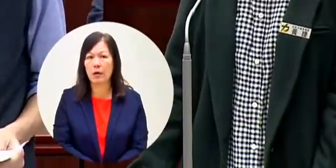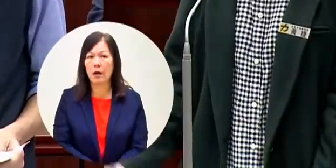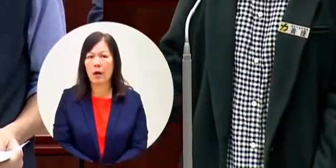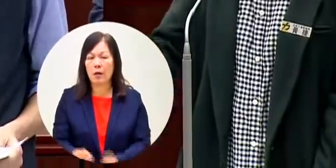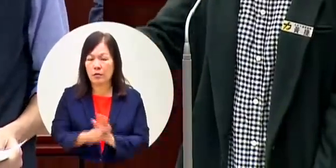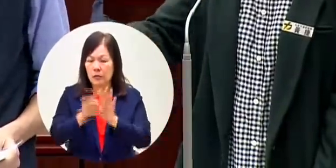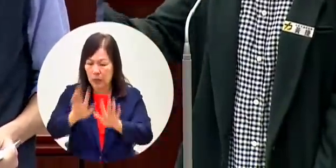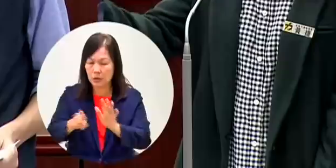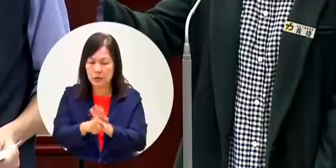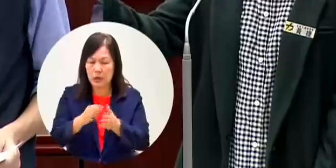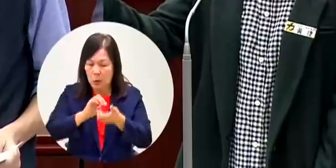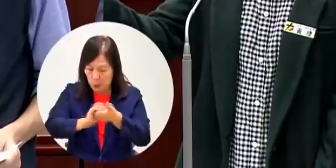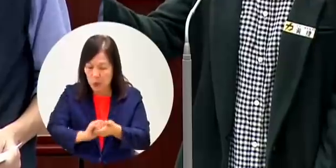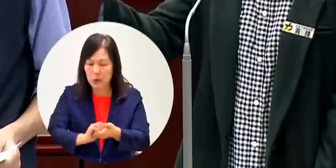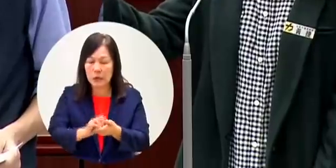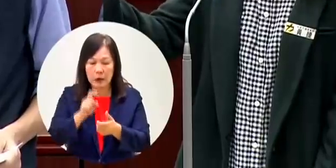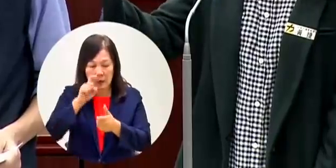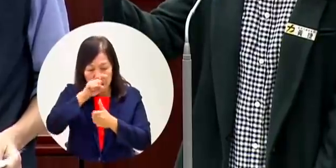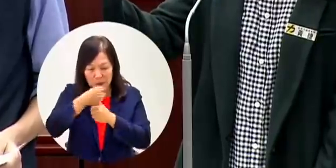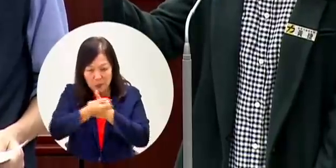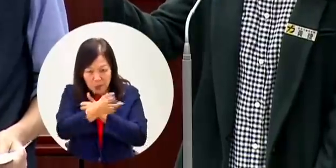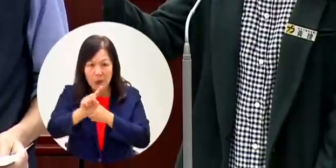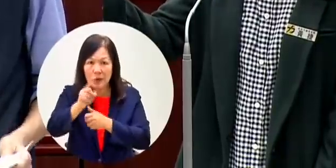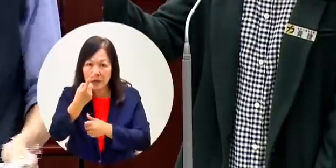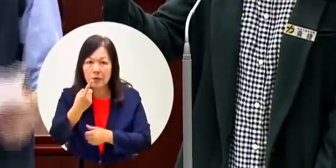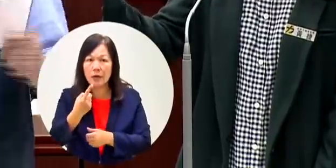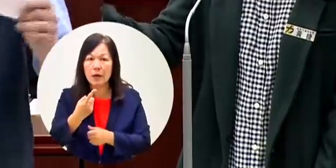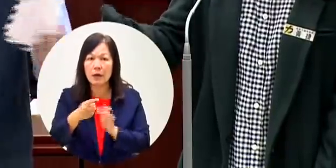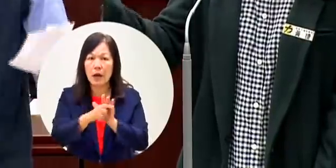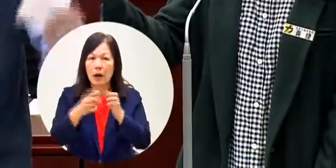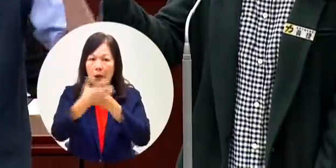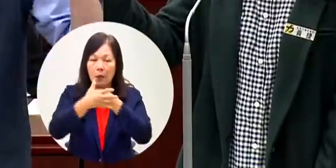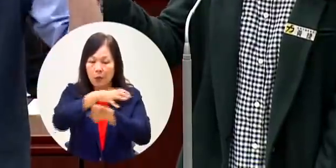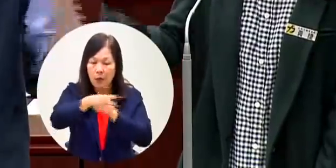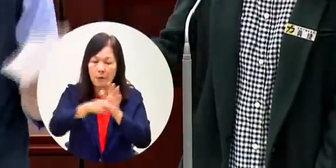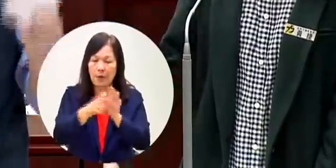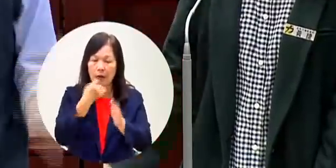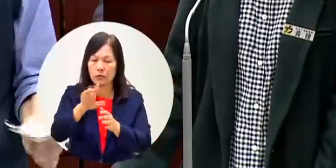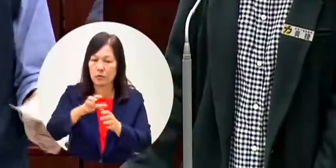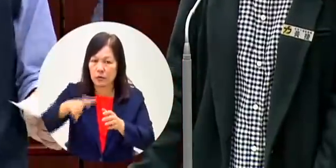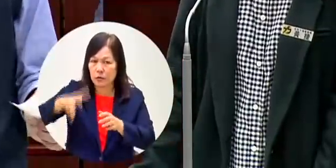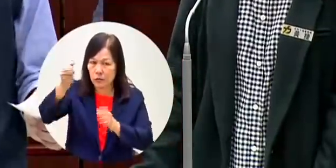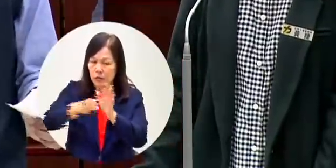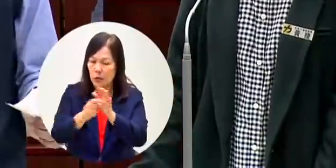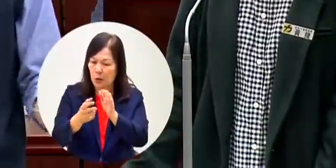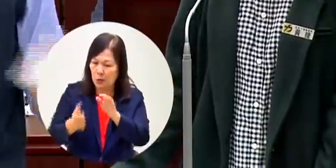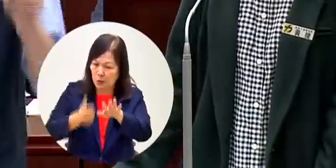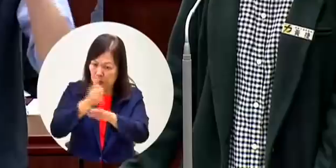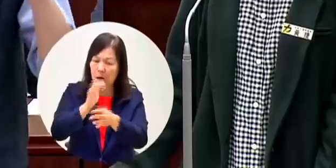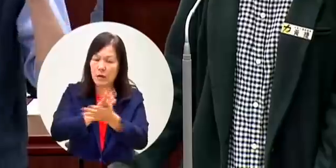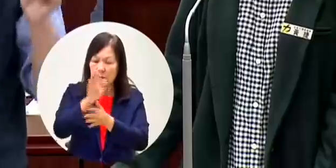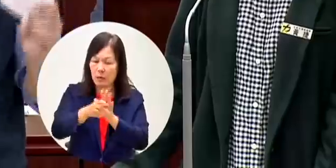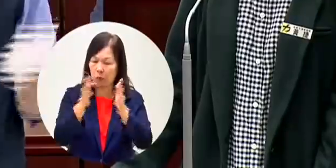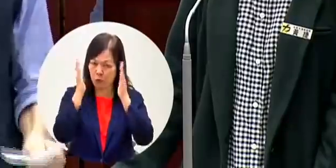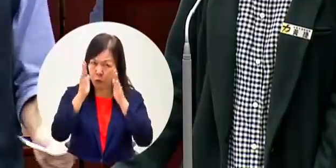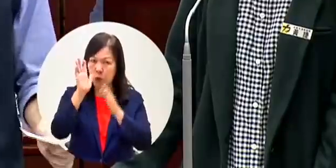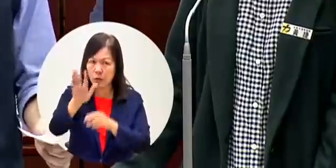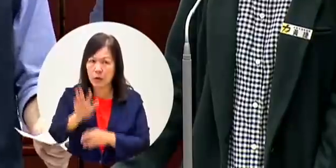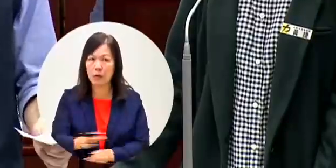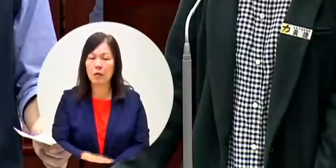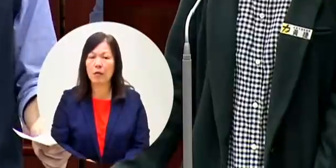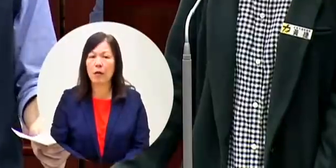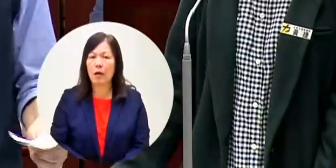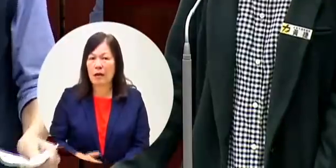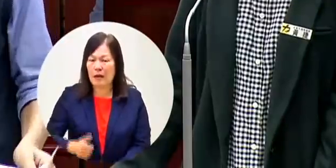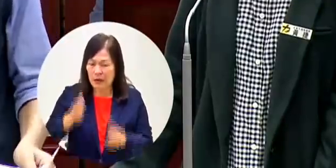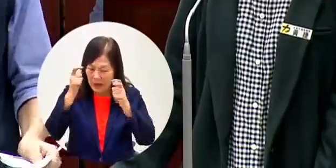固定污染源，事实上我们环保局原局长上来是非常认真。我们希望高雄现在，高雄讲白的啦，现在只要能够把空气污染